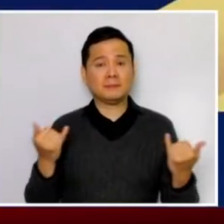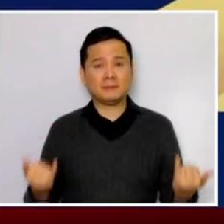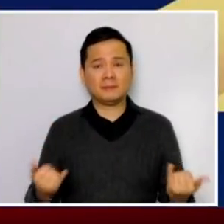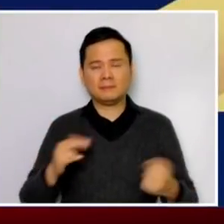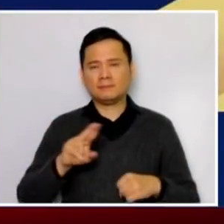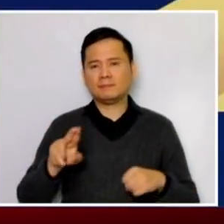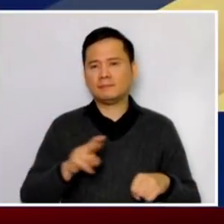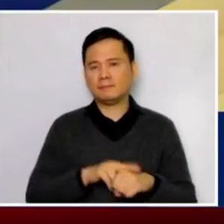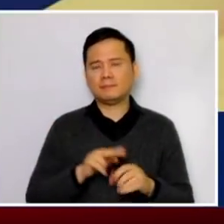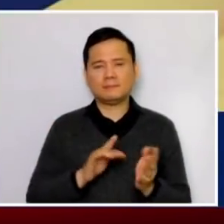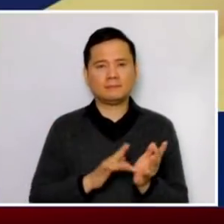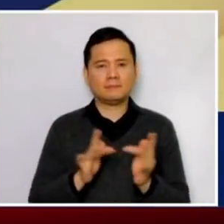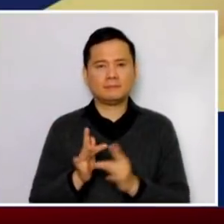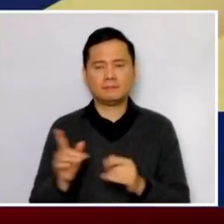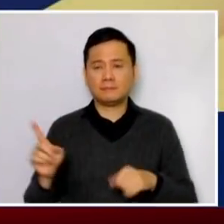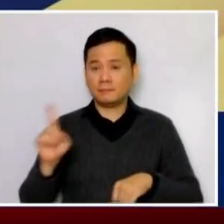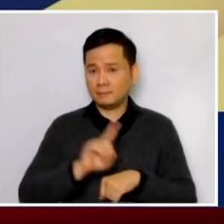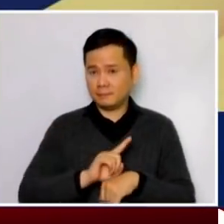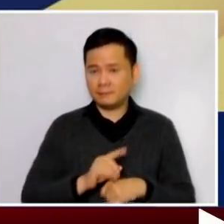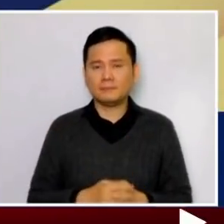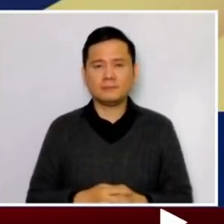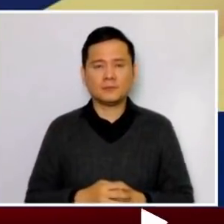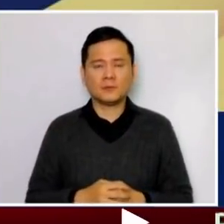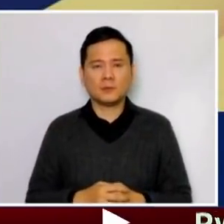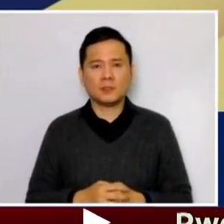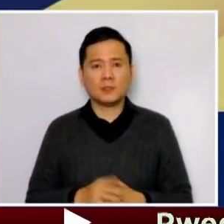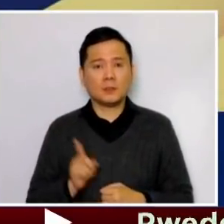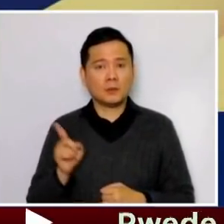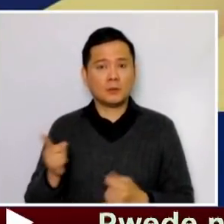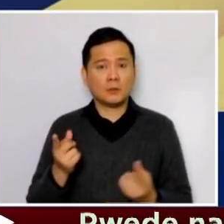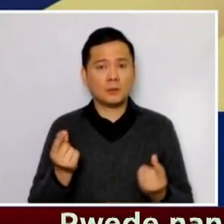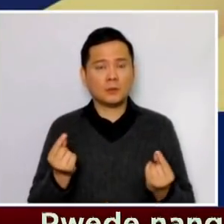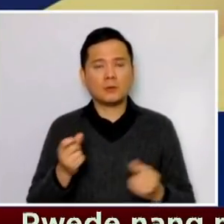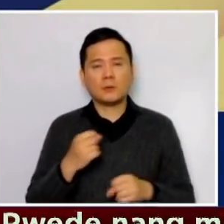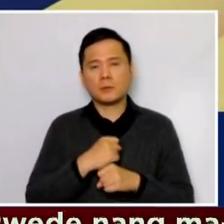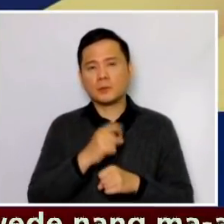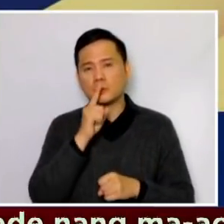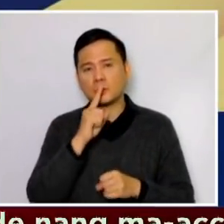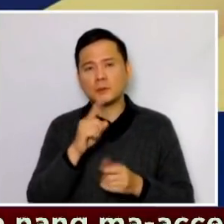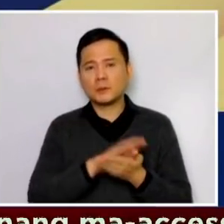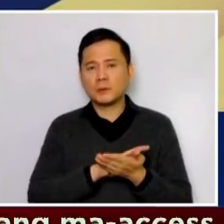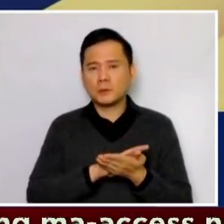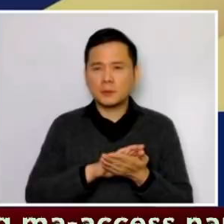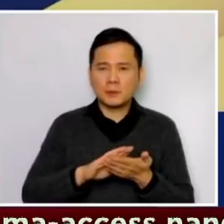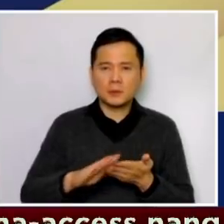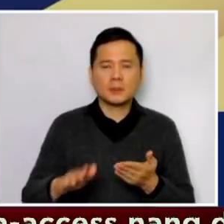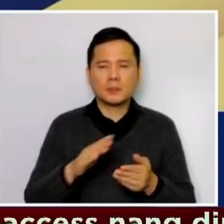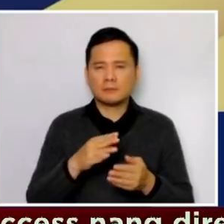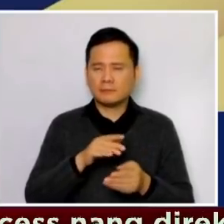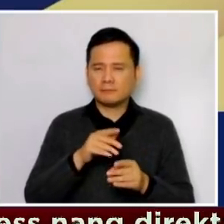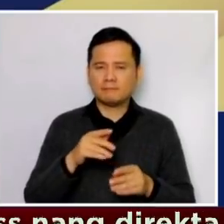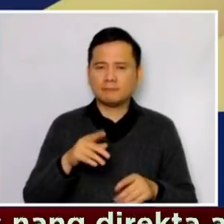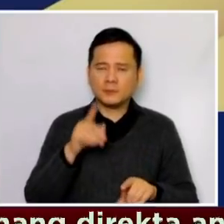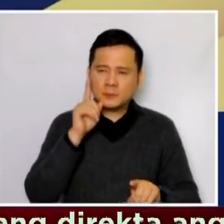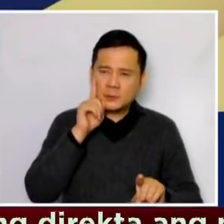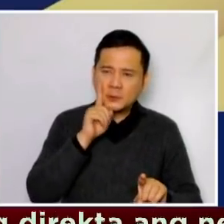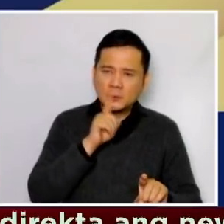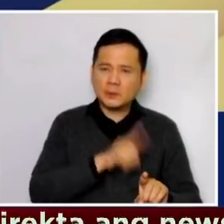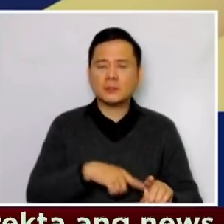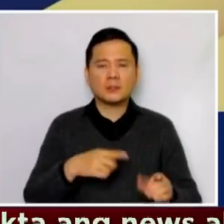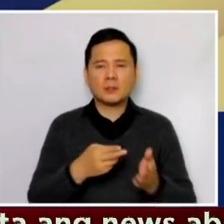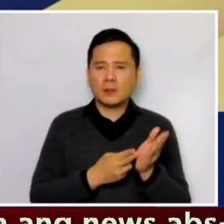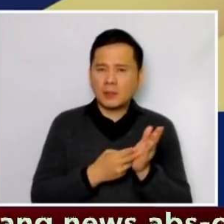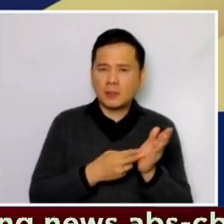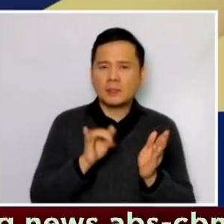mga kakandidato na itataguyod ang malinis, maayos at mapayapang halalan, malinis na pangangampanya at paglalahad